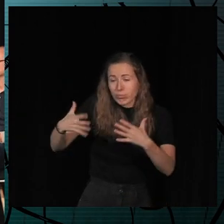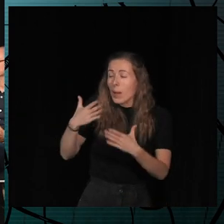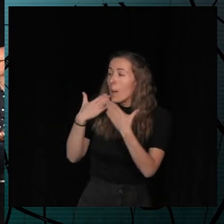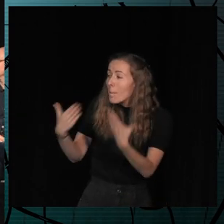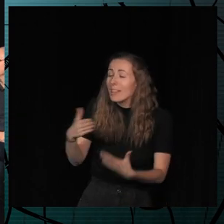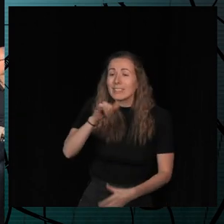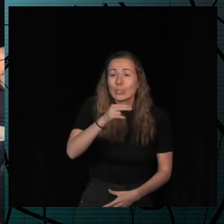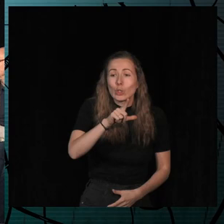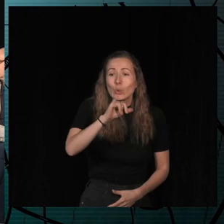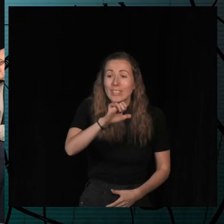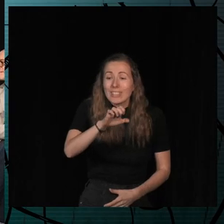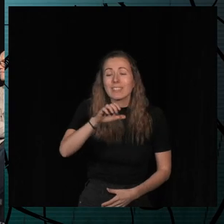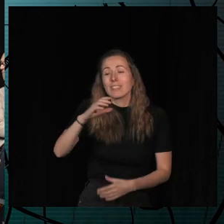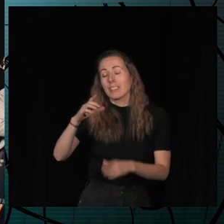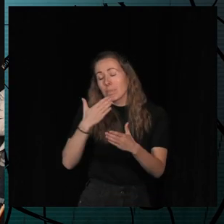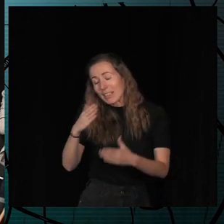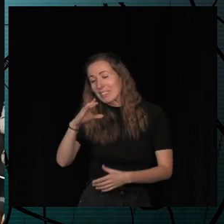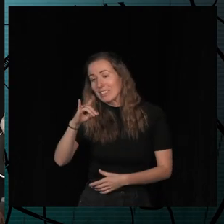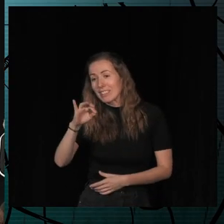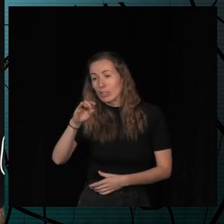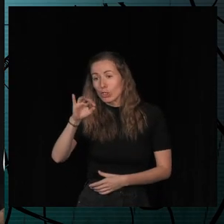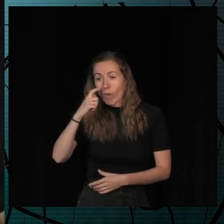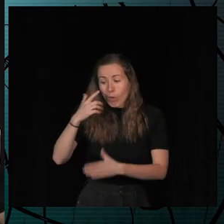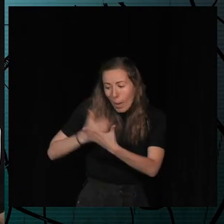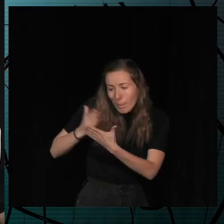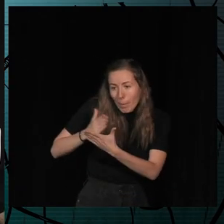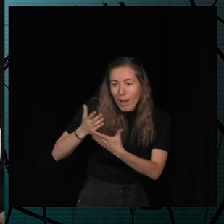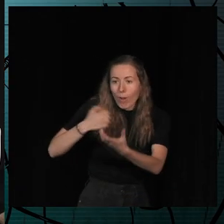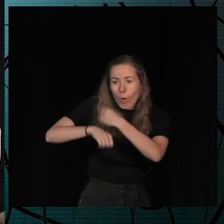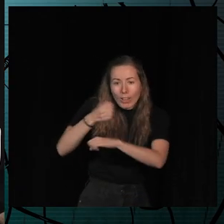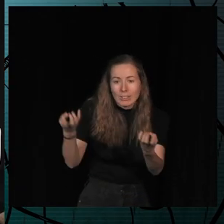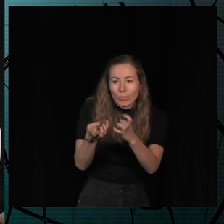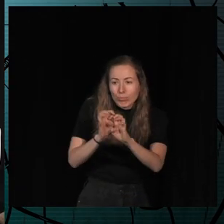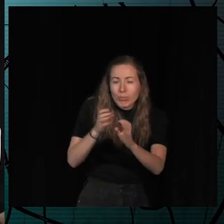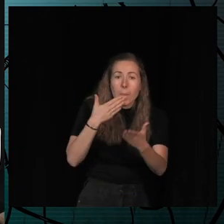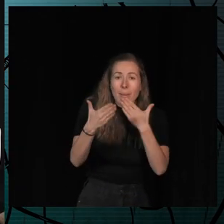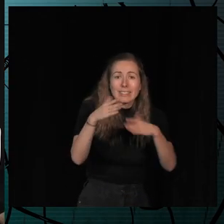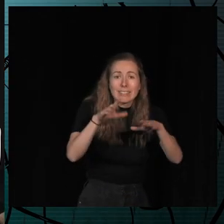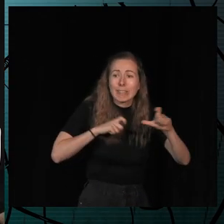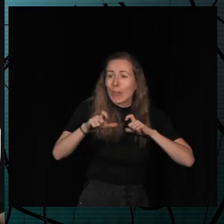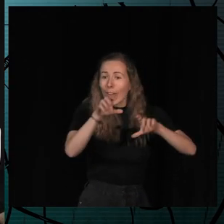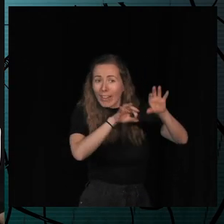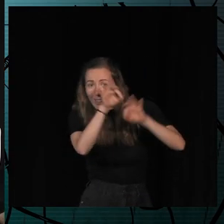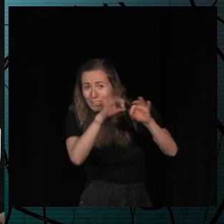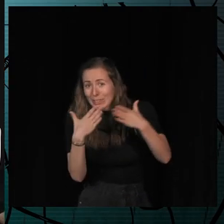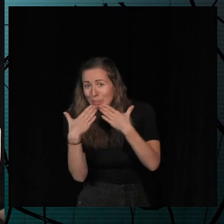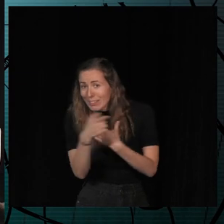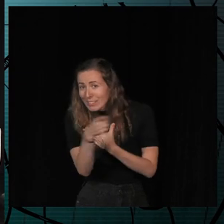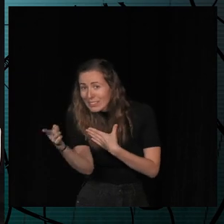Christophe pour la modération et la préparation de ces TBL ronde merci aux collègues de la régie merci aux collègues